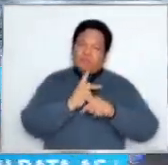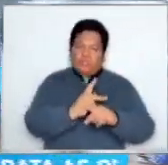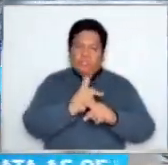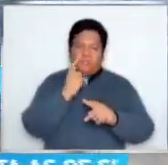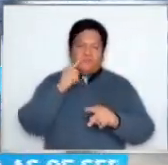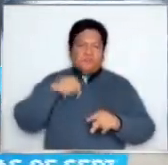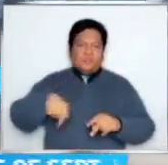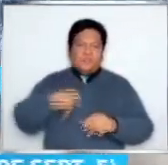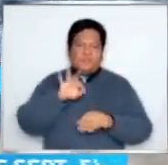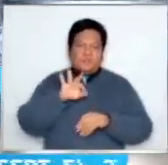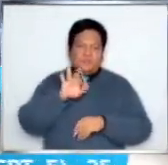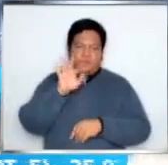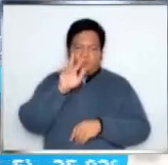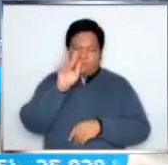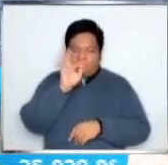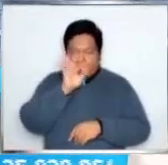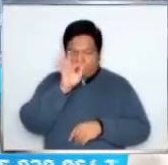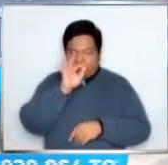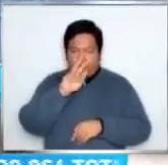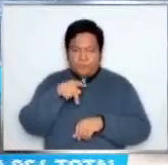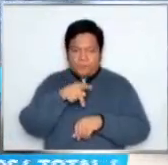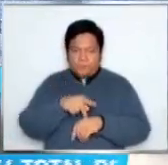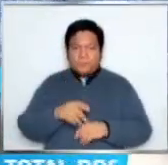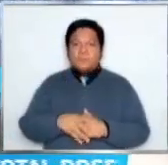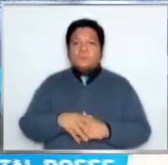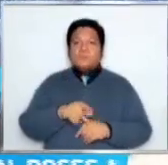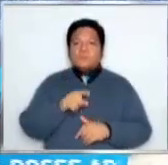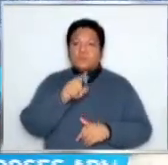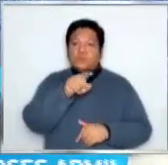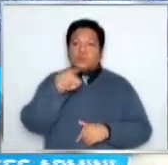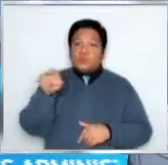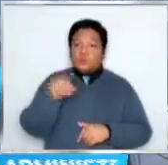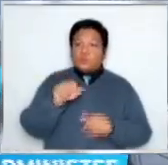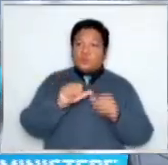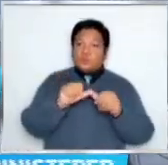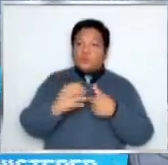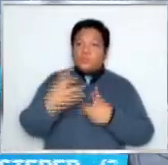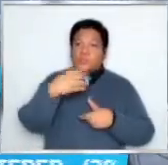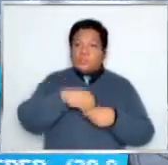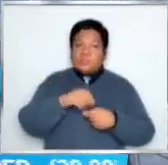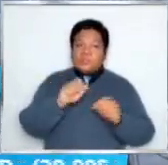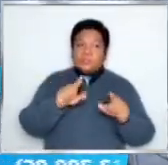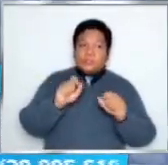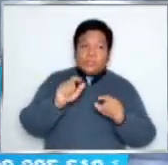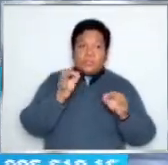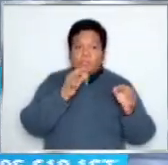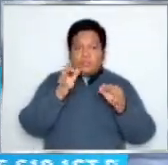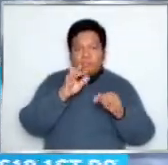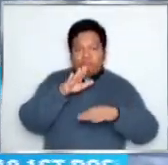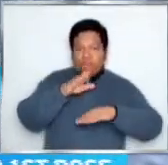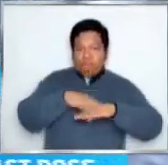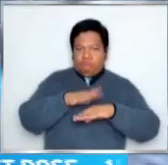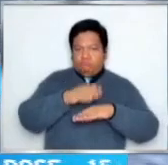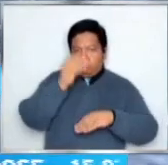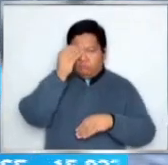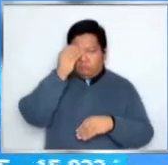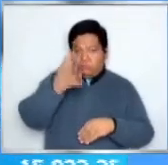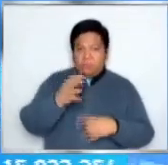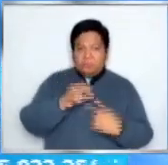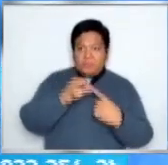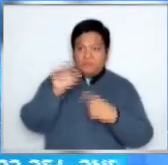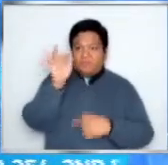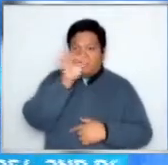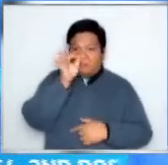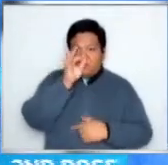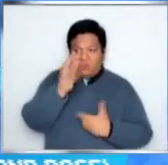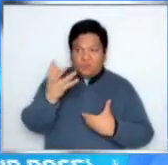siya sa mga patuloy na nasasangkot sa kalakalan ng ilegal na droga, lalo na sa mga Pilipino na madadawit sa ibang